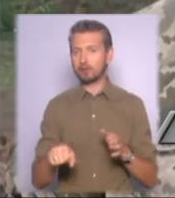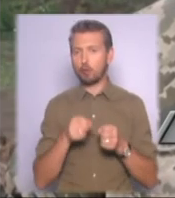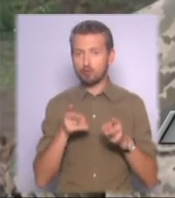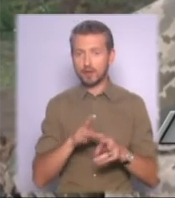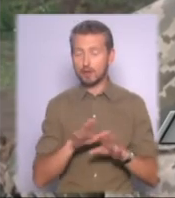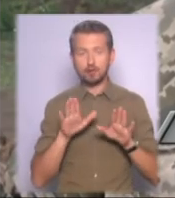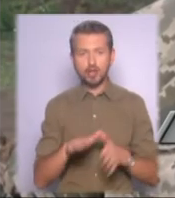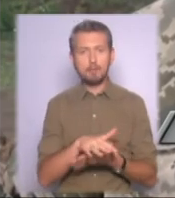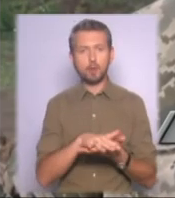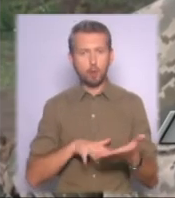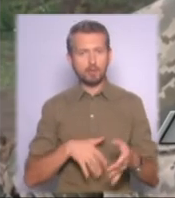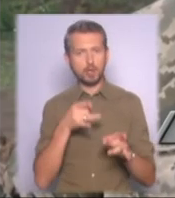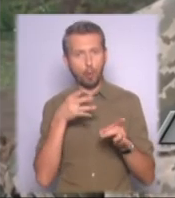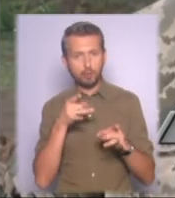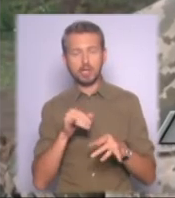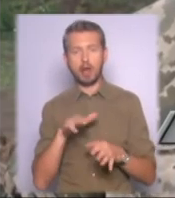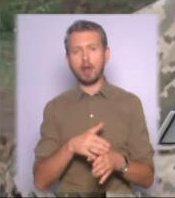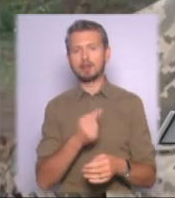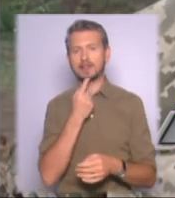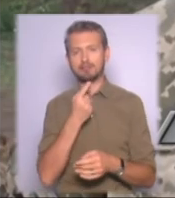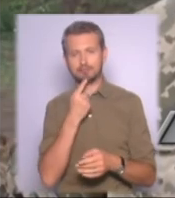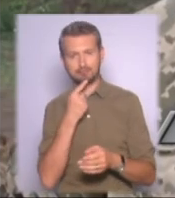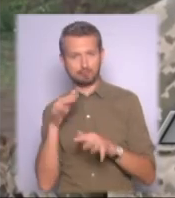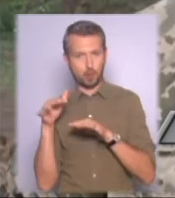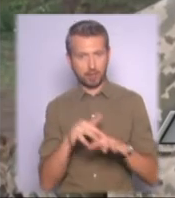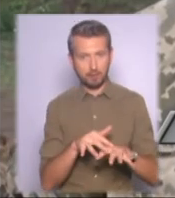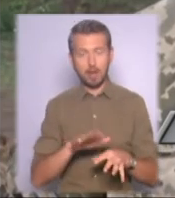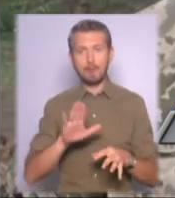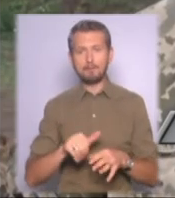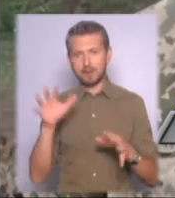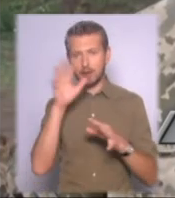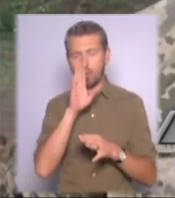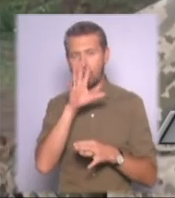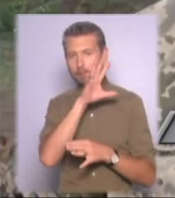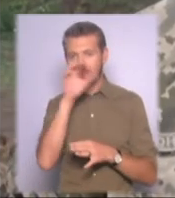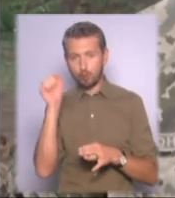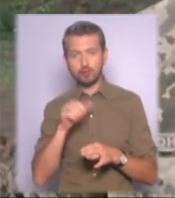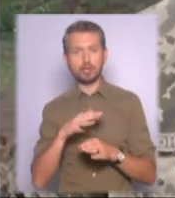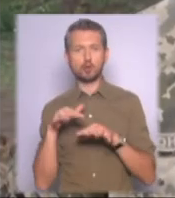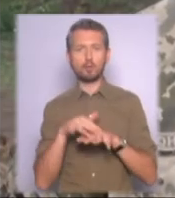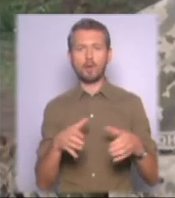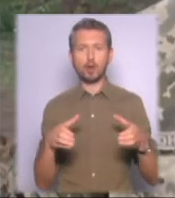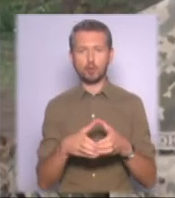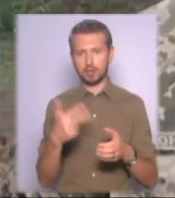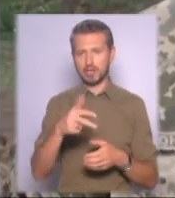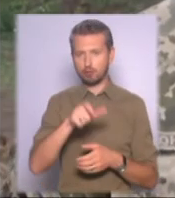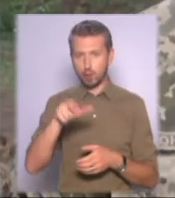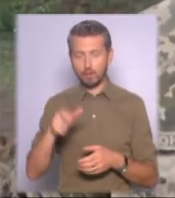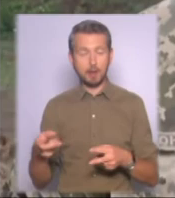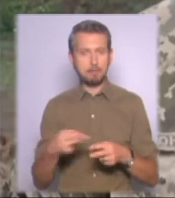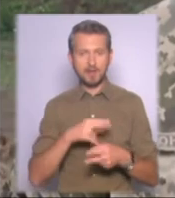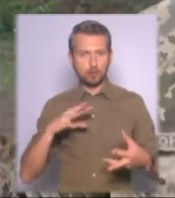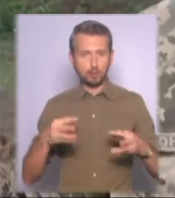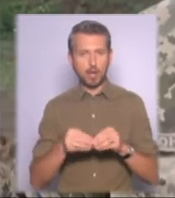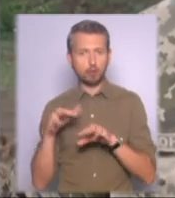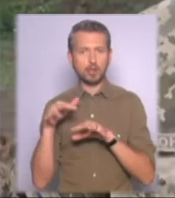продовжили обстріли, але й здійснили спробу прориву. Після опівночі штурмова група чисельністю близько 30 бойовиків безрезультатно